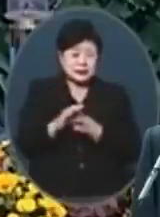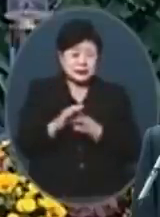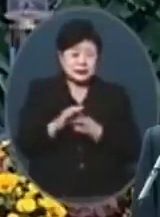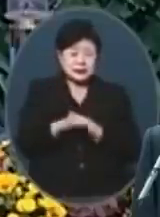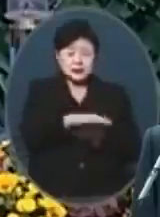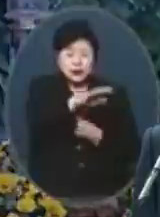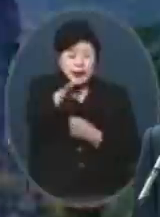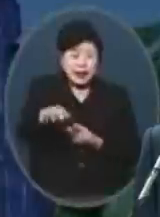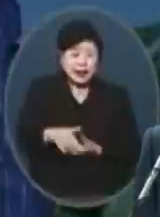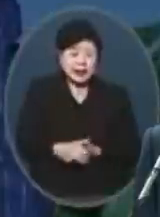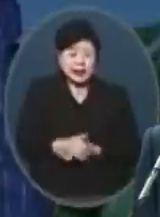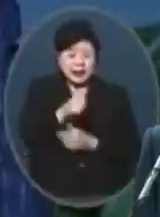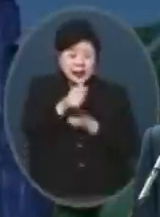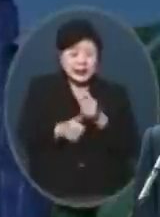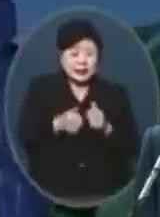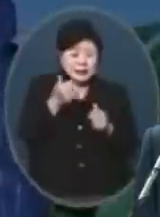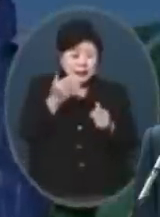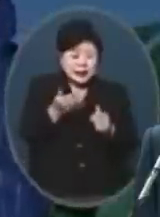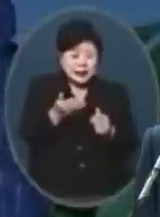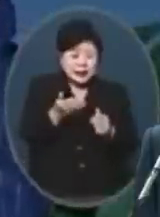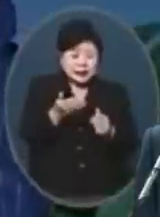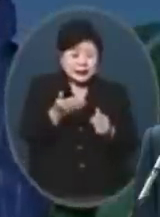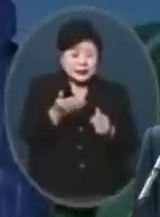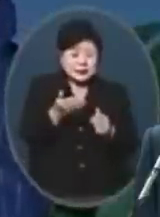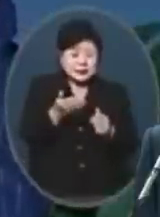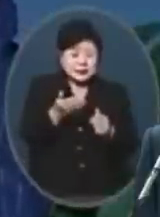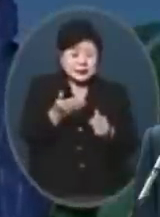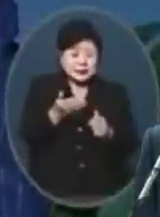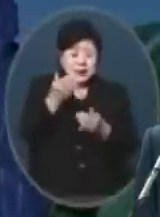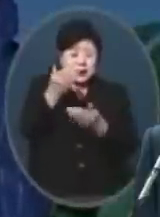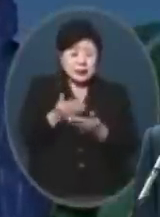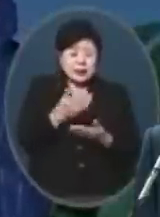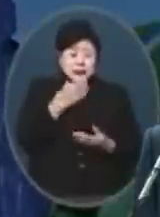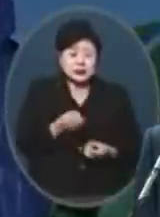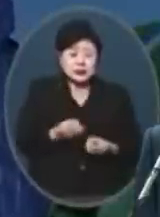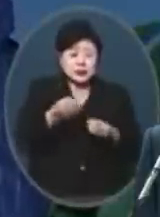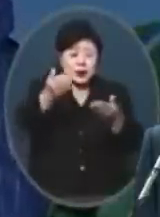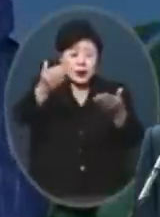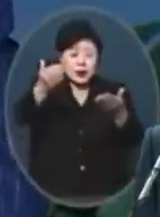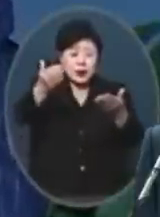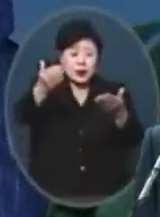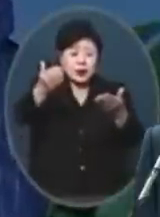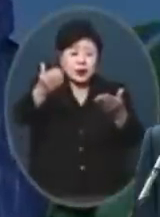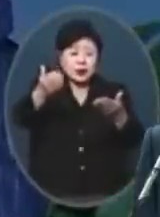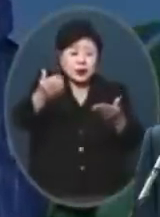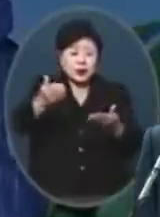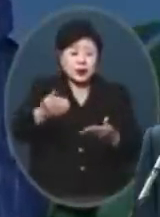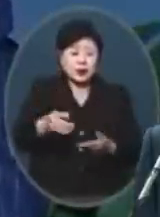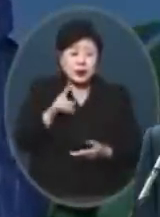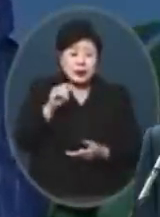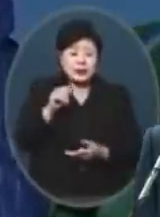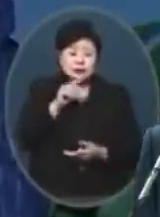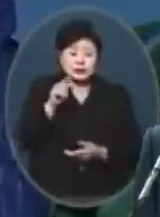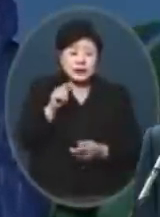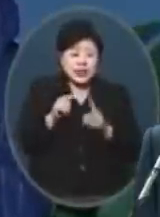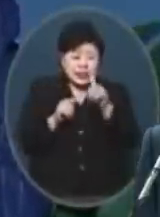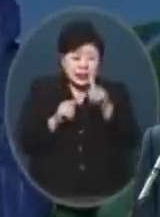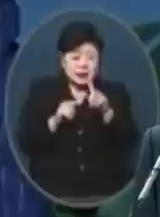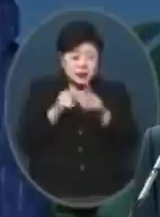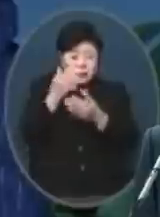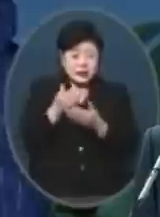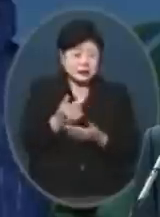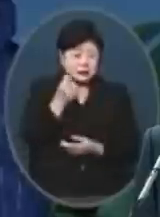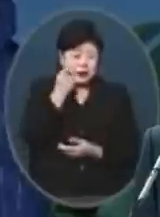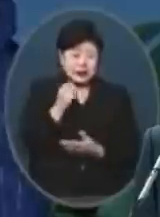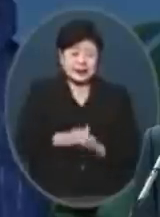우리가 하나님께부터 받는 축복의 만분지 일도 받을 수